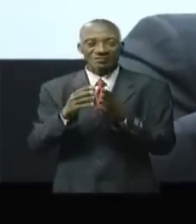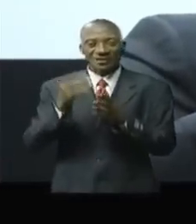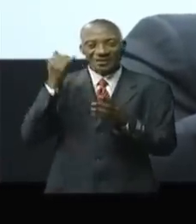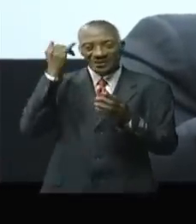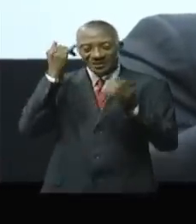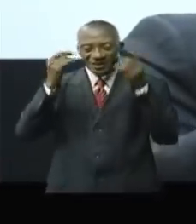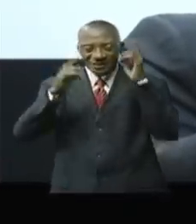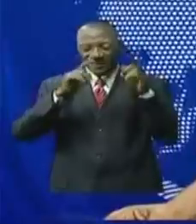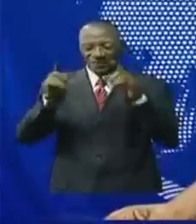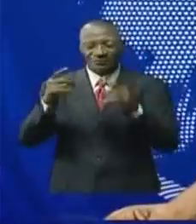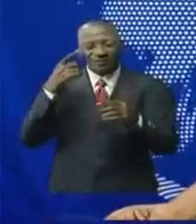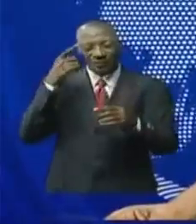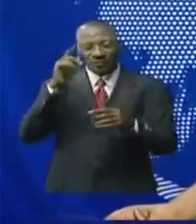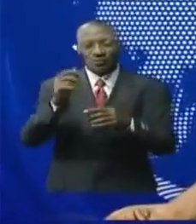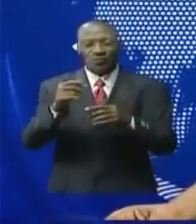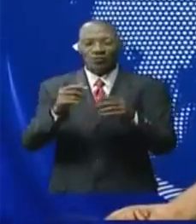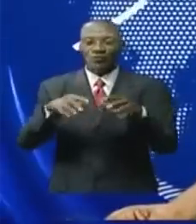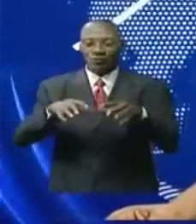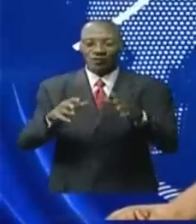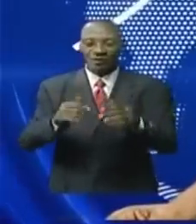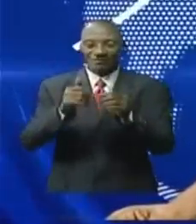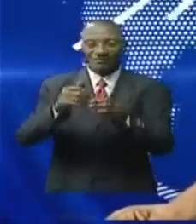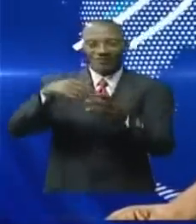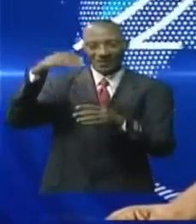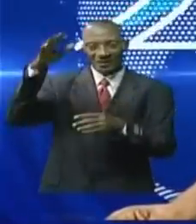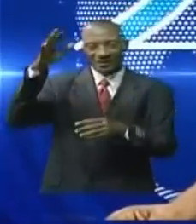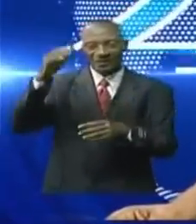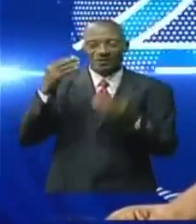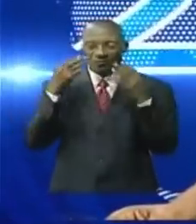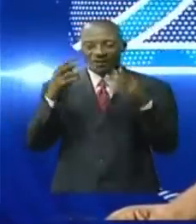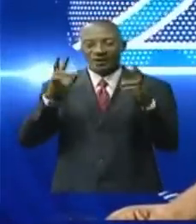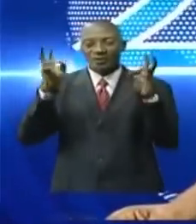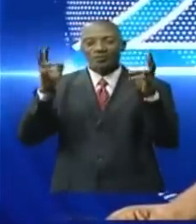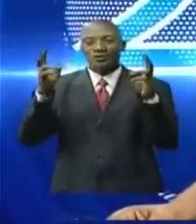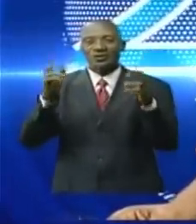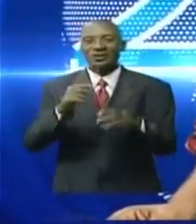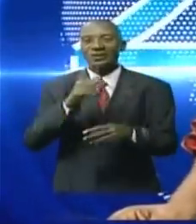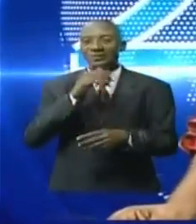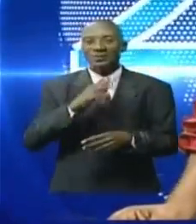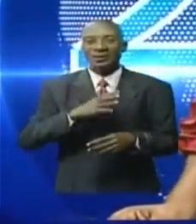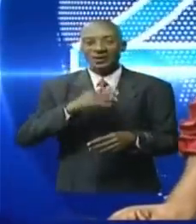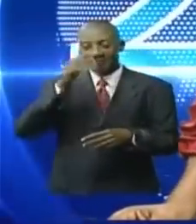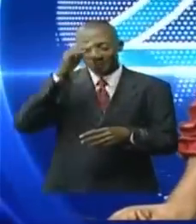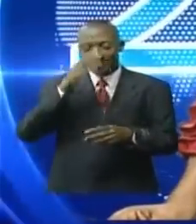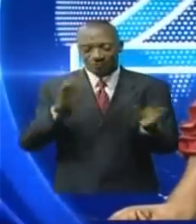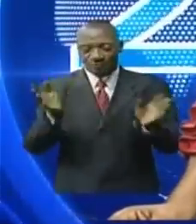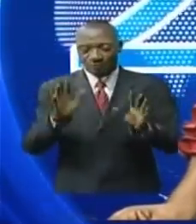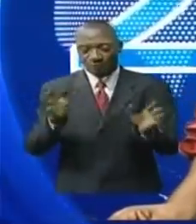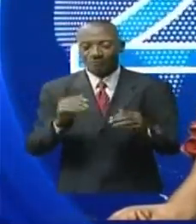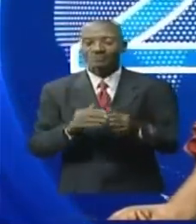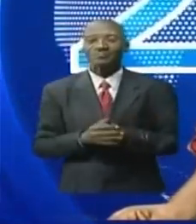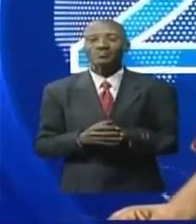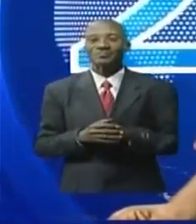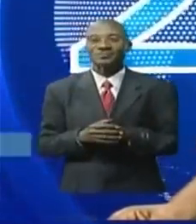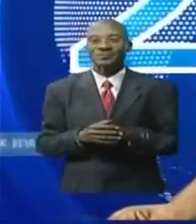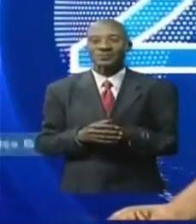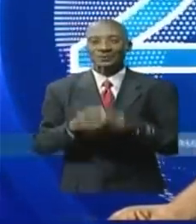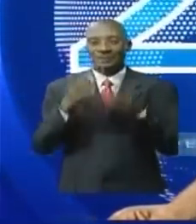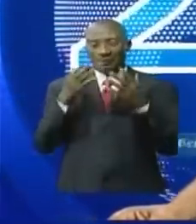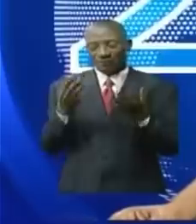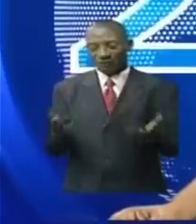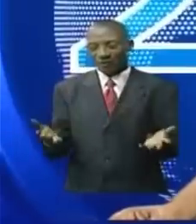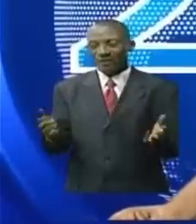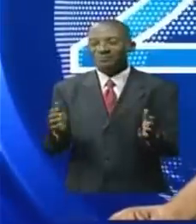pour le sommaire. Madame, Monsieur, bonsoir encore une fois. Bienvenue. Enfin, il va être